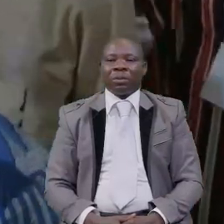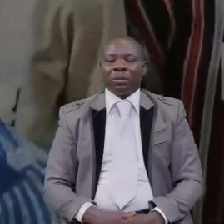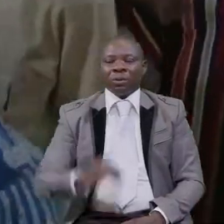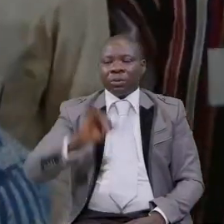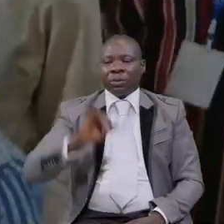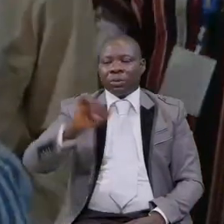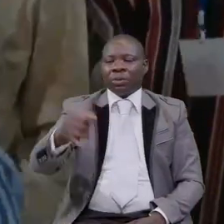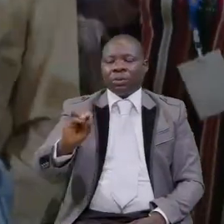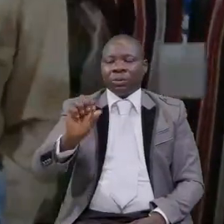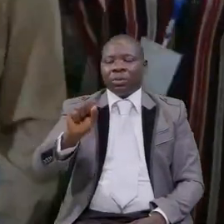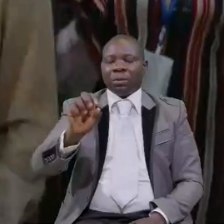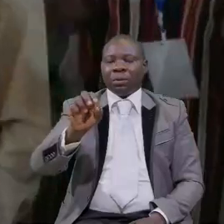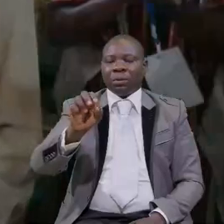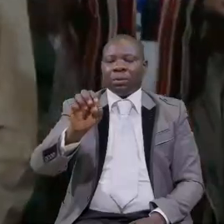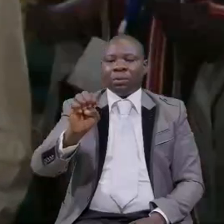Joseph